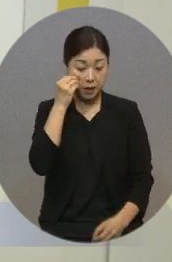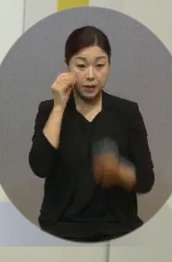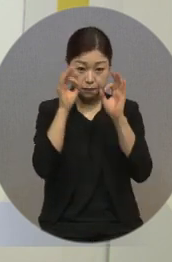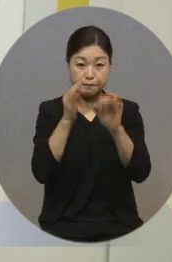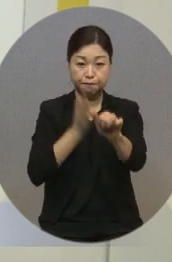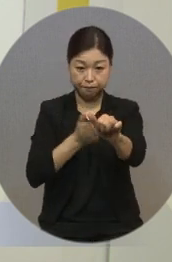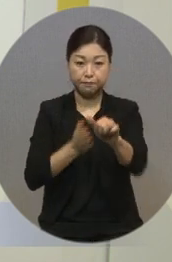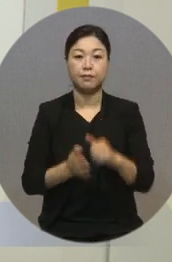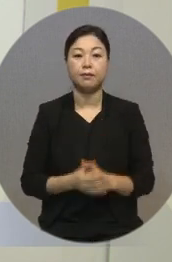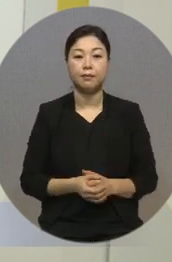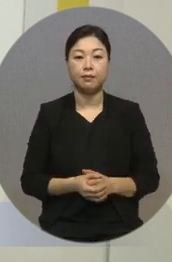수 있습니다